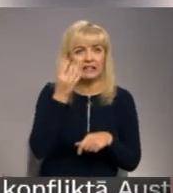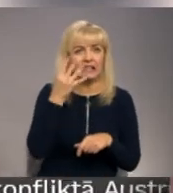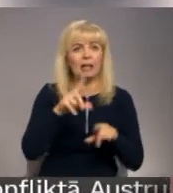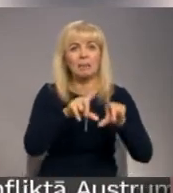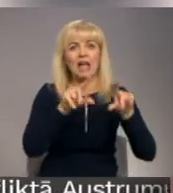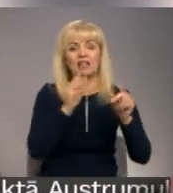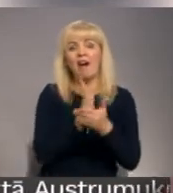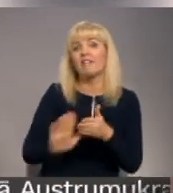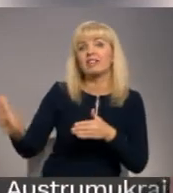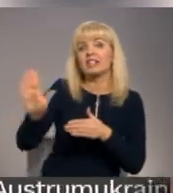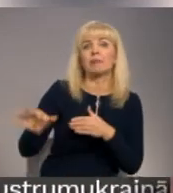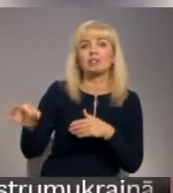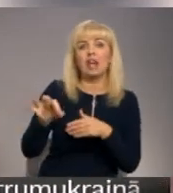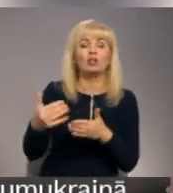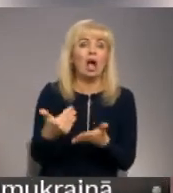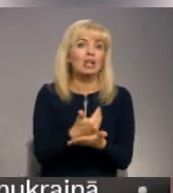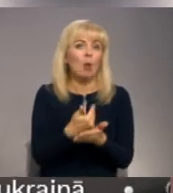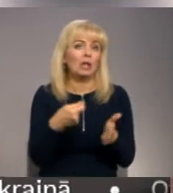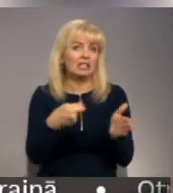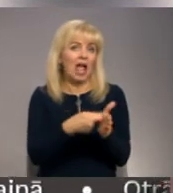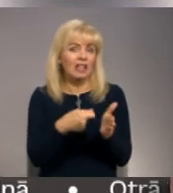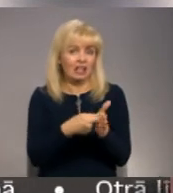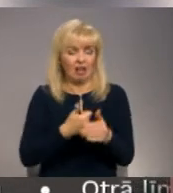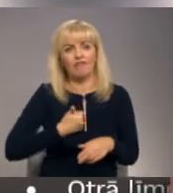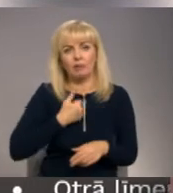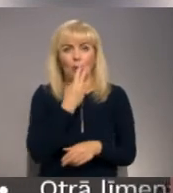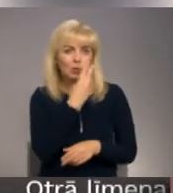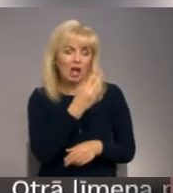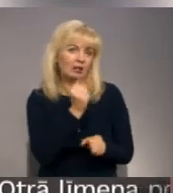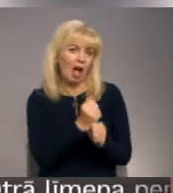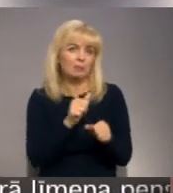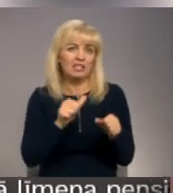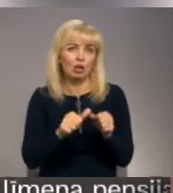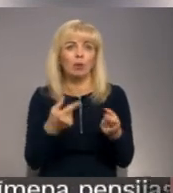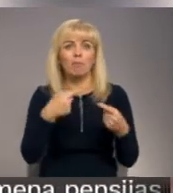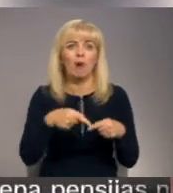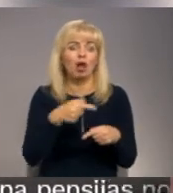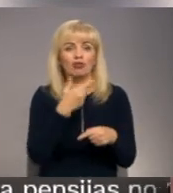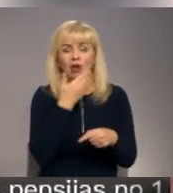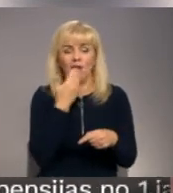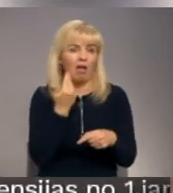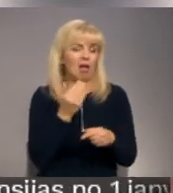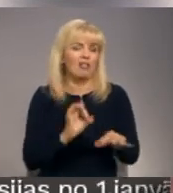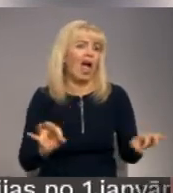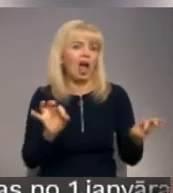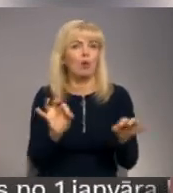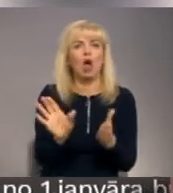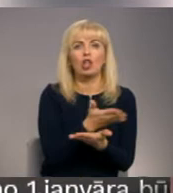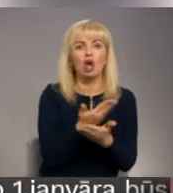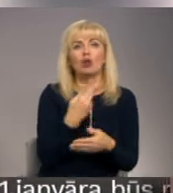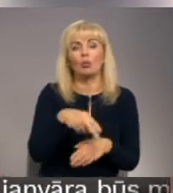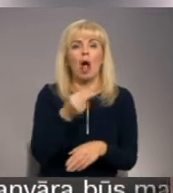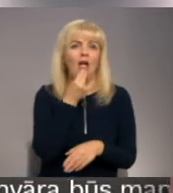iestādēs Vidzemes reģionā. Un jaunais ēdinātājs uzskata, ka darbs Sigūdā pašlaik neko neatšķiras no ēdināšanas